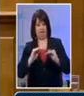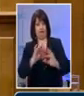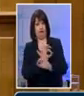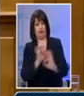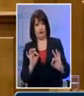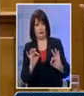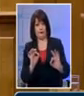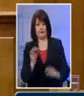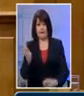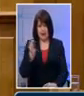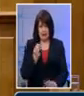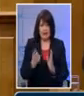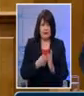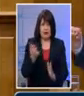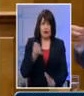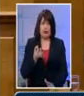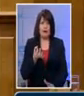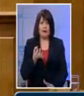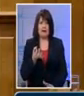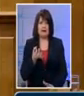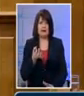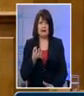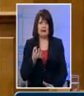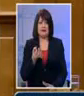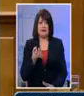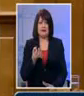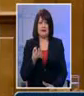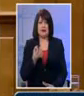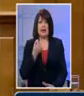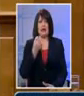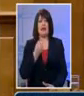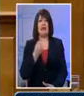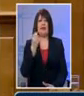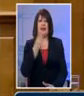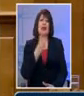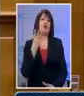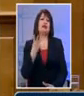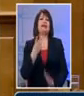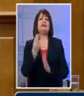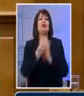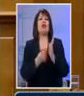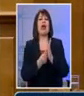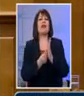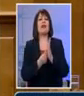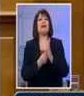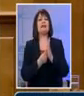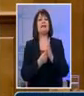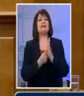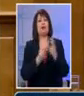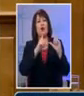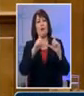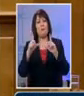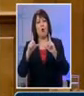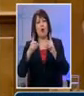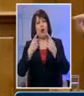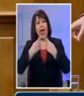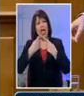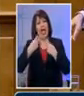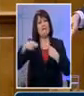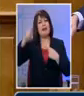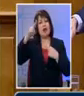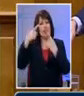Το είπατε μια φορά. Και με το που το είπατε ανέβηκαν 2-3 μονάδες στα spreads. Και αναγκαστήκατε να κάνετε άταχτη υποχώρηση και τα